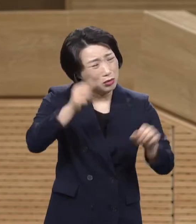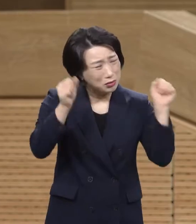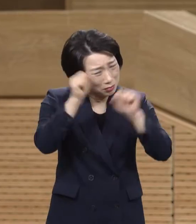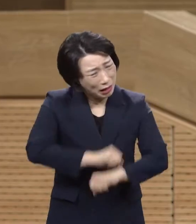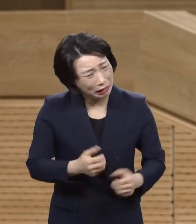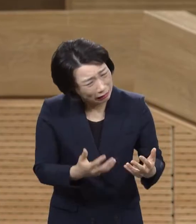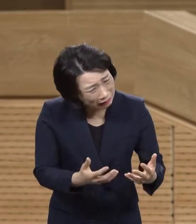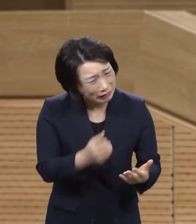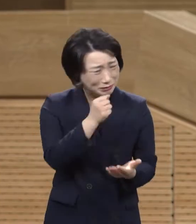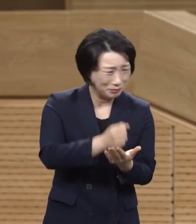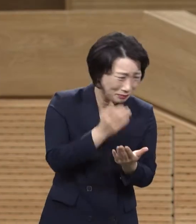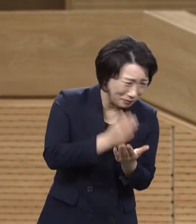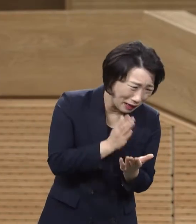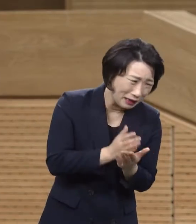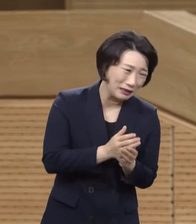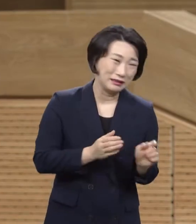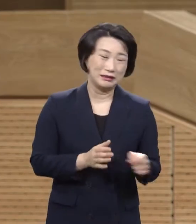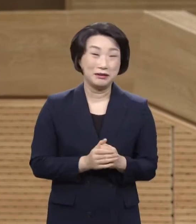망하잖아.